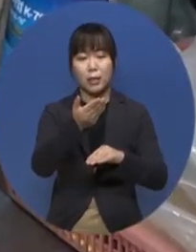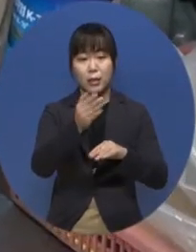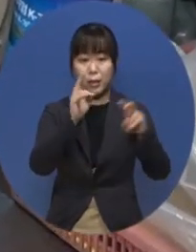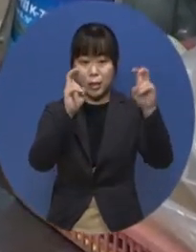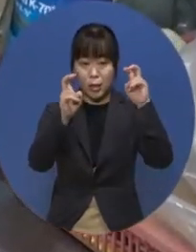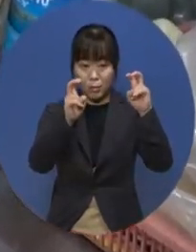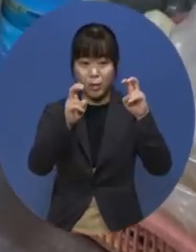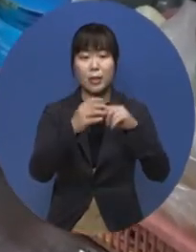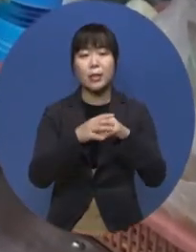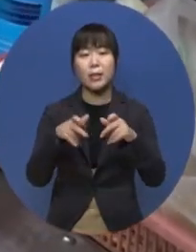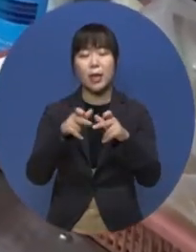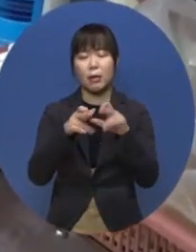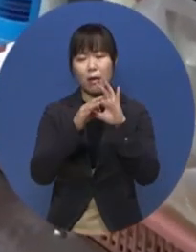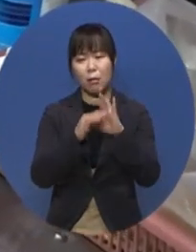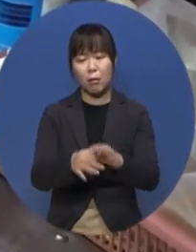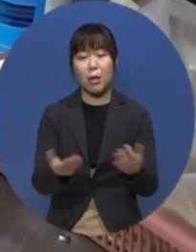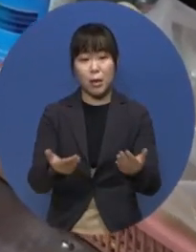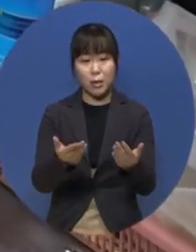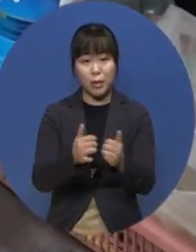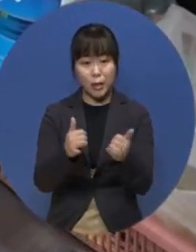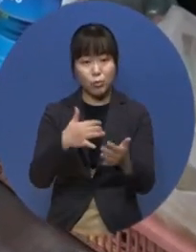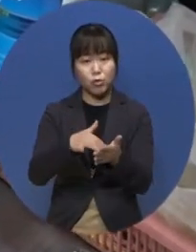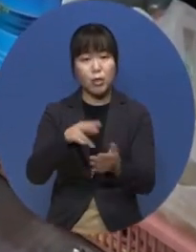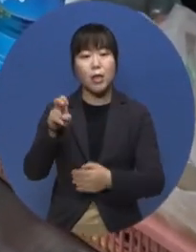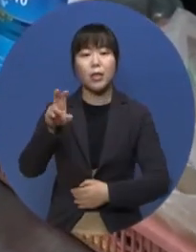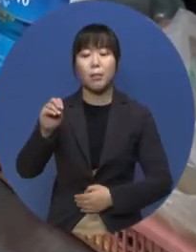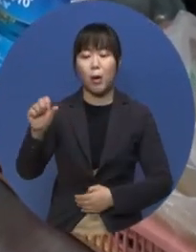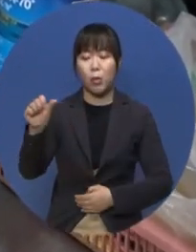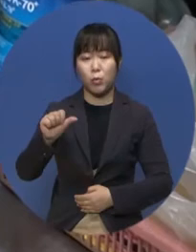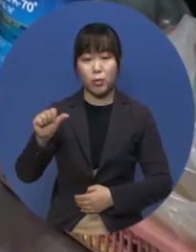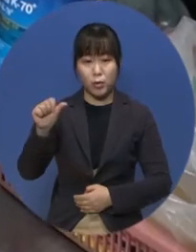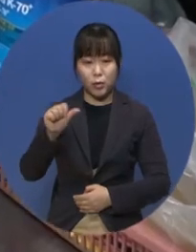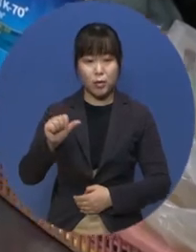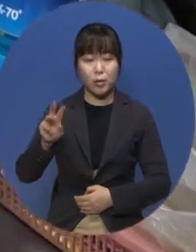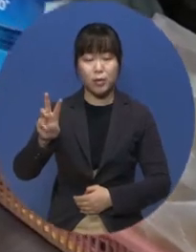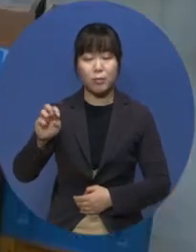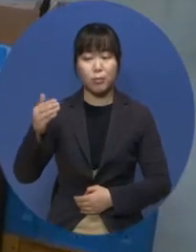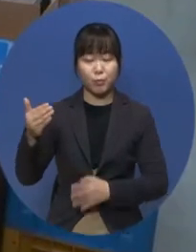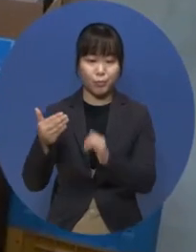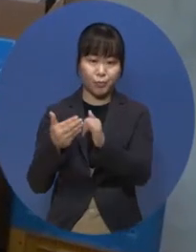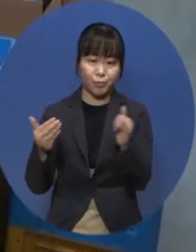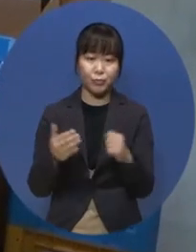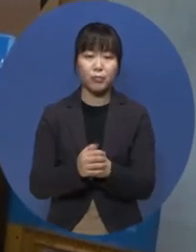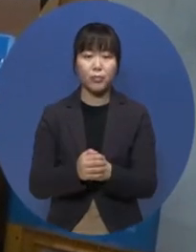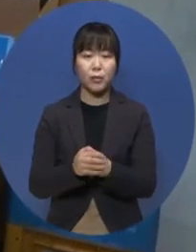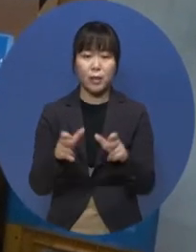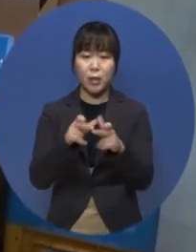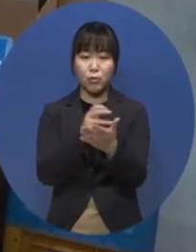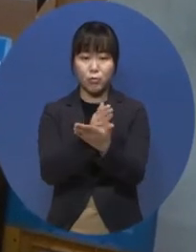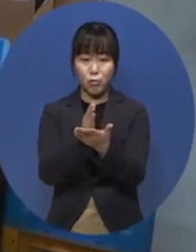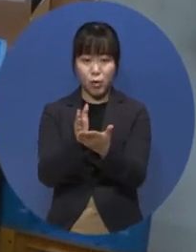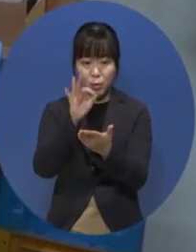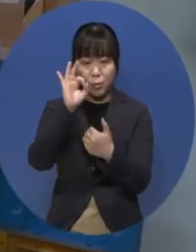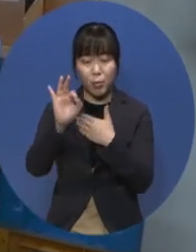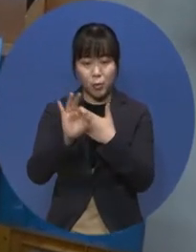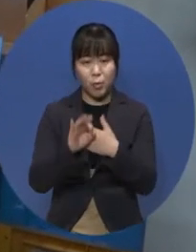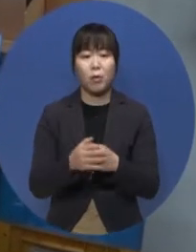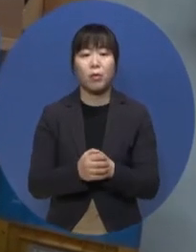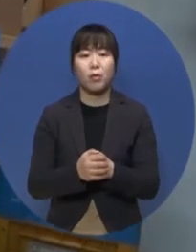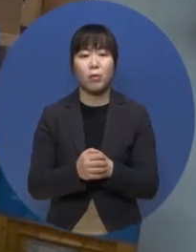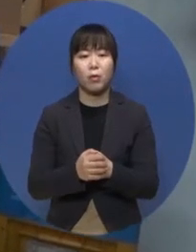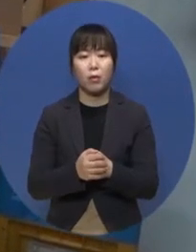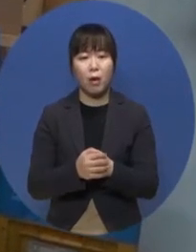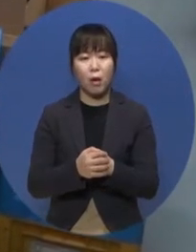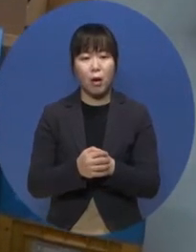장애인 3시 근로자는 모두 205,000 39 모양입니다 장애유형별 고용률을 보면